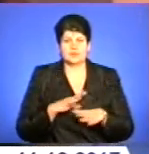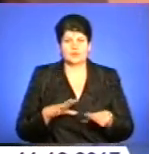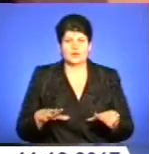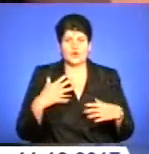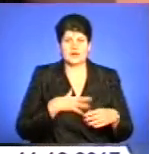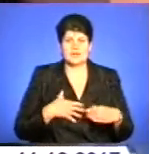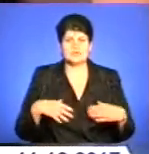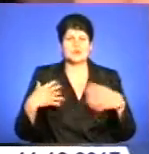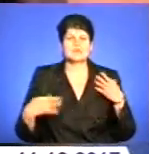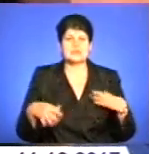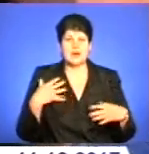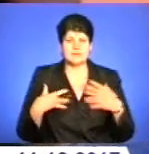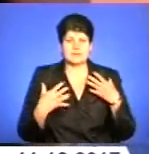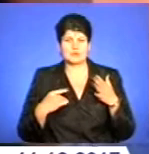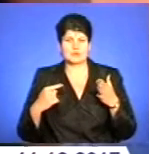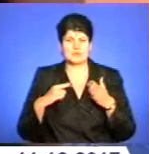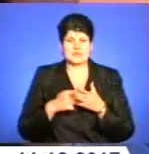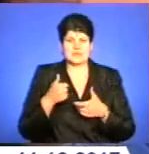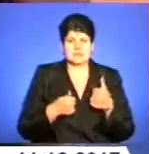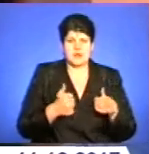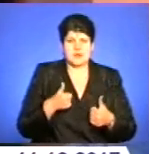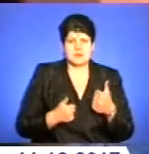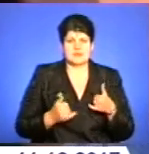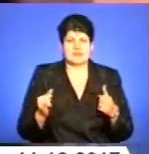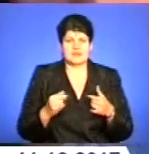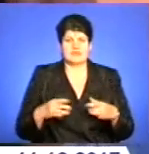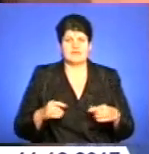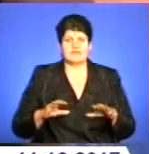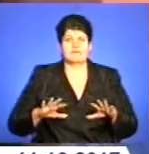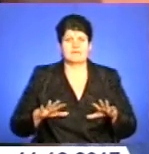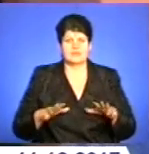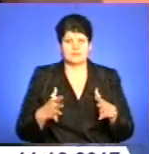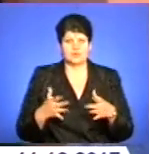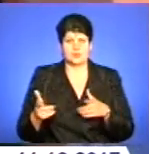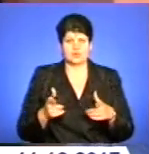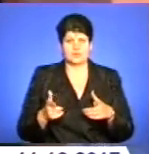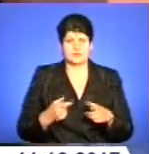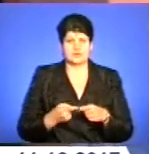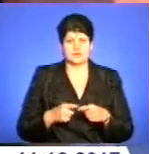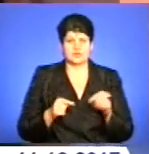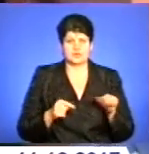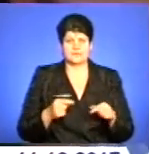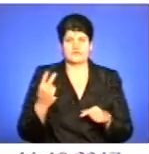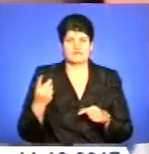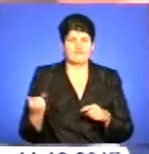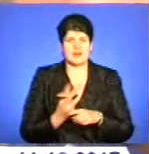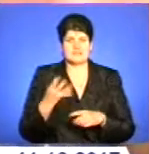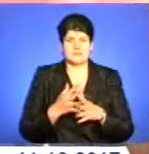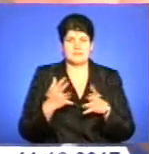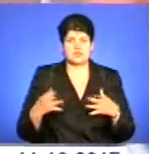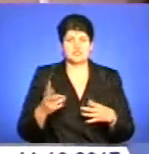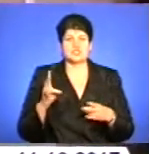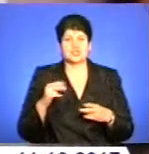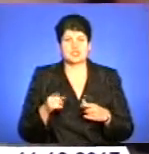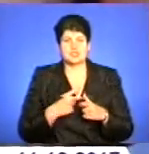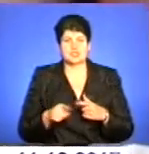ослаблений, бо тому що він сконцентрований на змагання і вимучений, бо ми до них готувалися 2 рази більше. Звичайно,